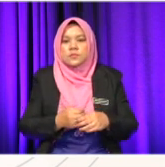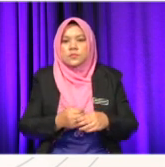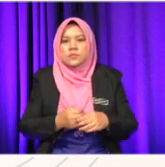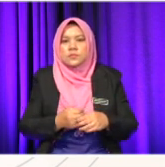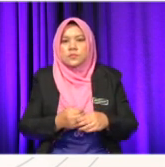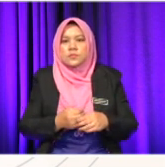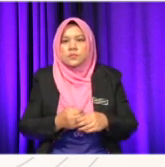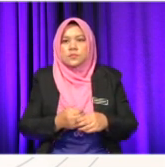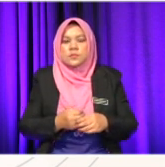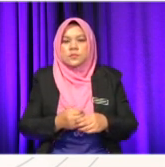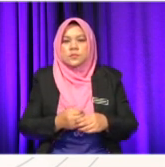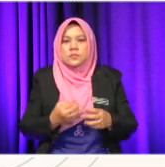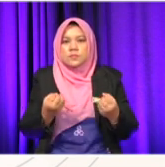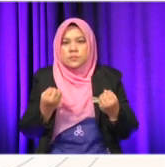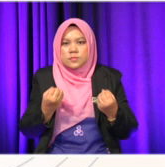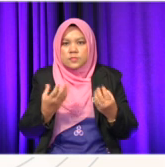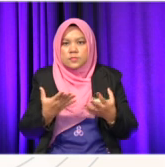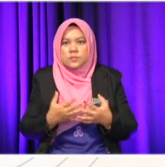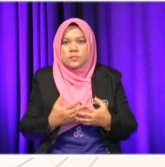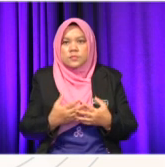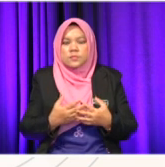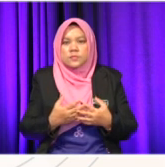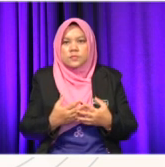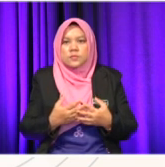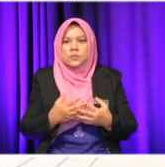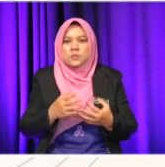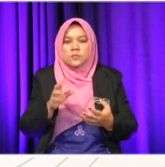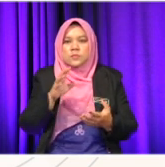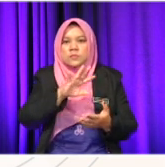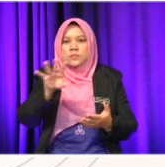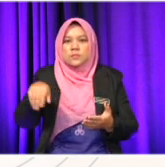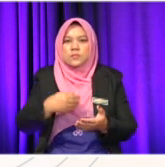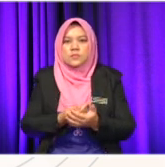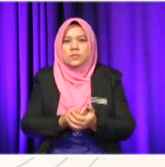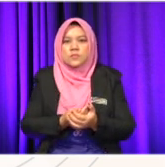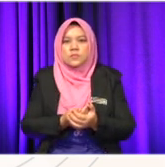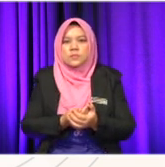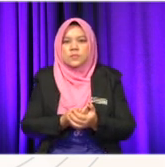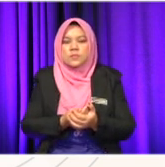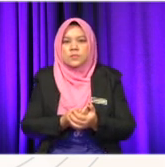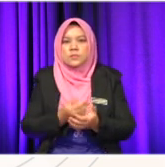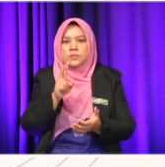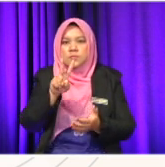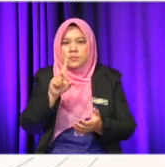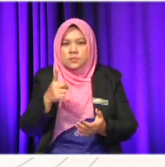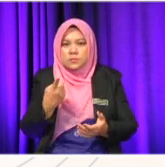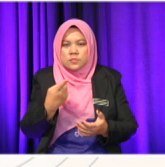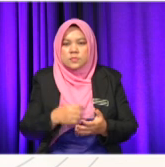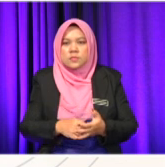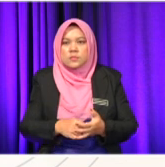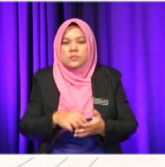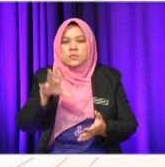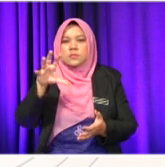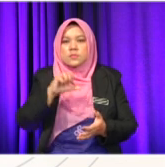pasukan produksi kamu Oke ini semua saja kamu